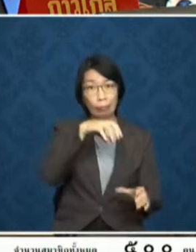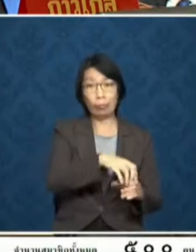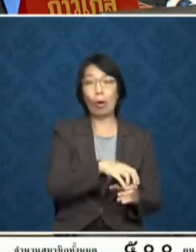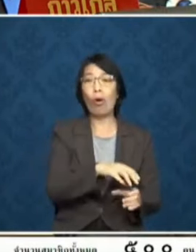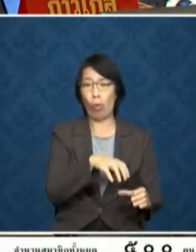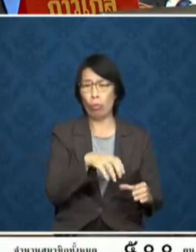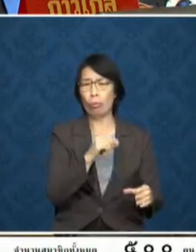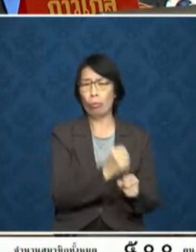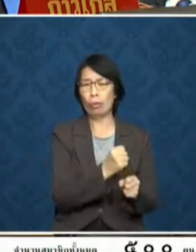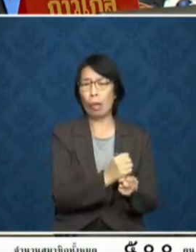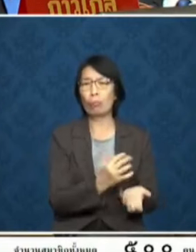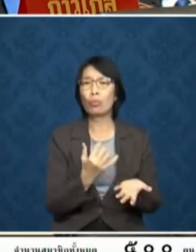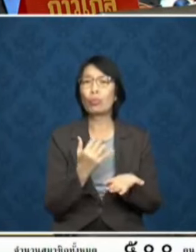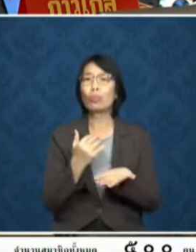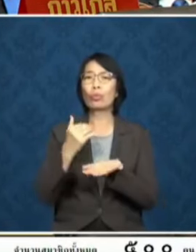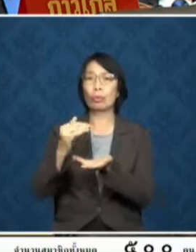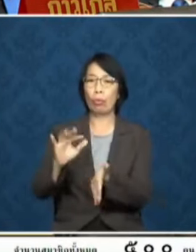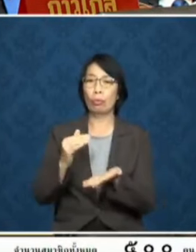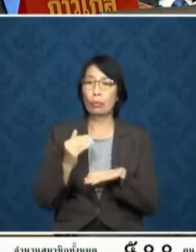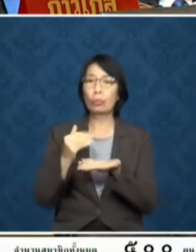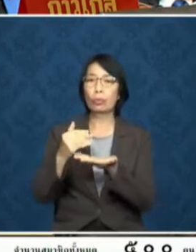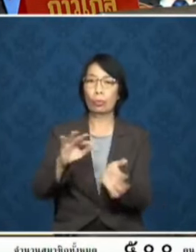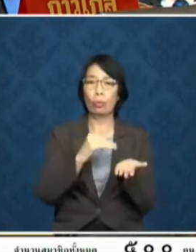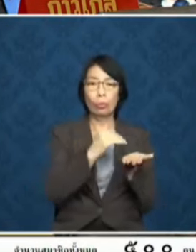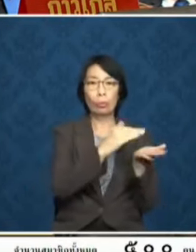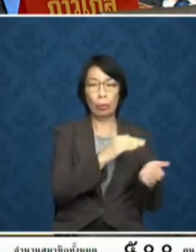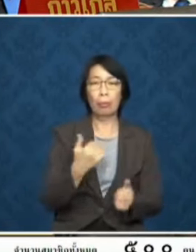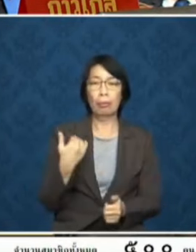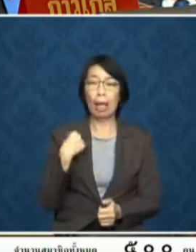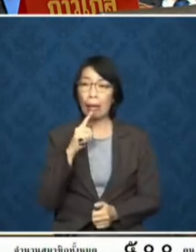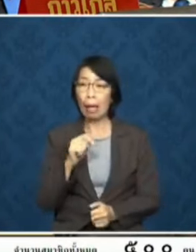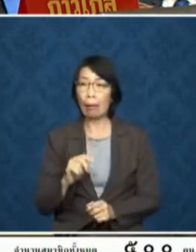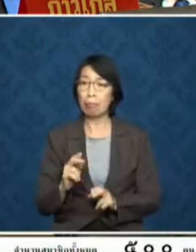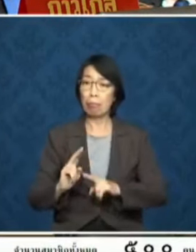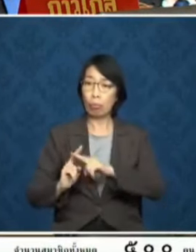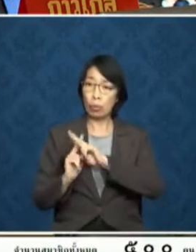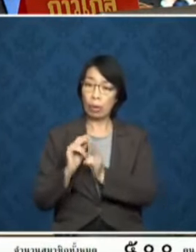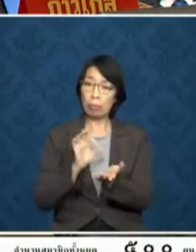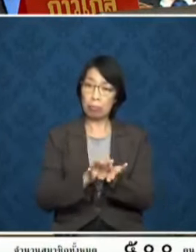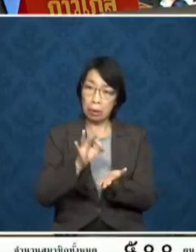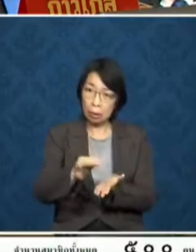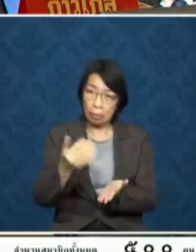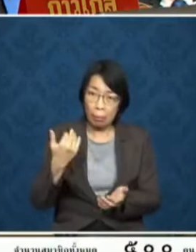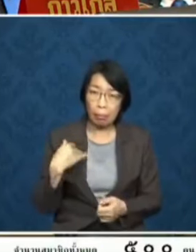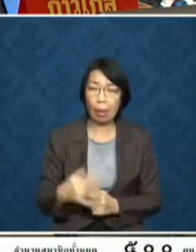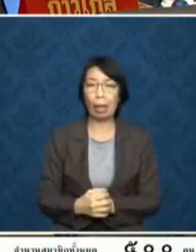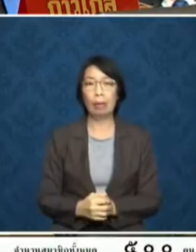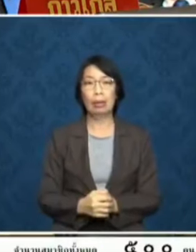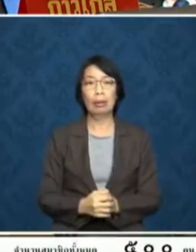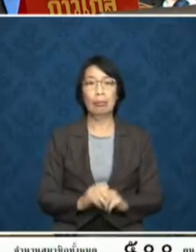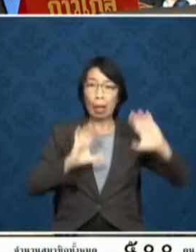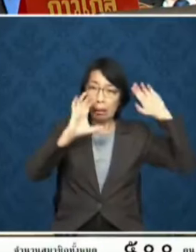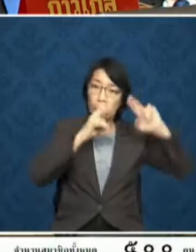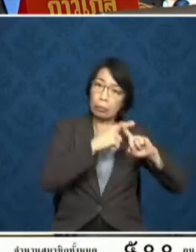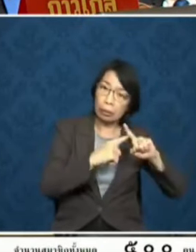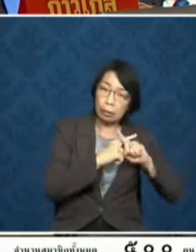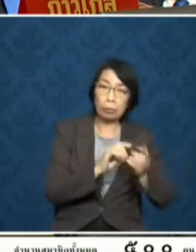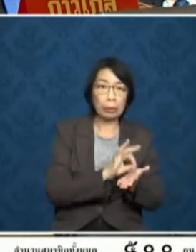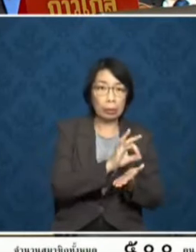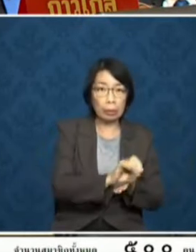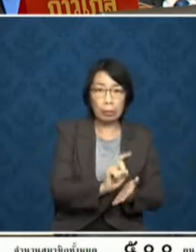ค่ะที่ได้ส่งออกไปมีการส่งออกไปที่ภาคเอกชนหรือเปล่ามีการส่งออกไปที่รัฐวิสาหกิจหรือหน่วยงานรัฐ